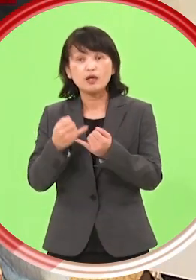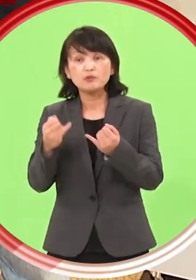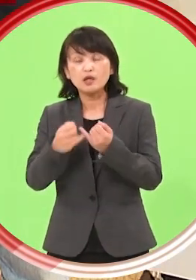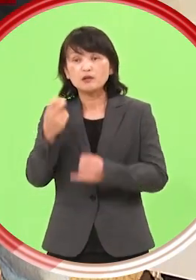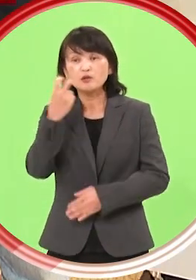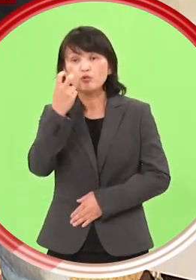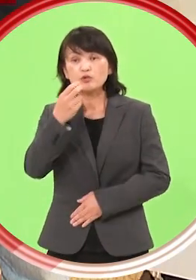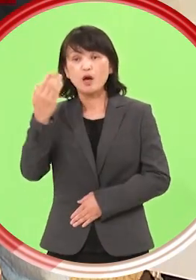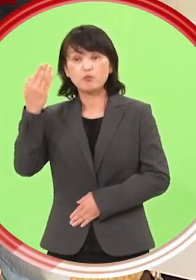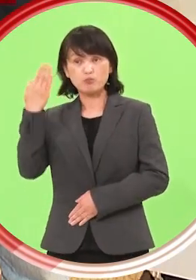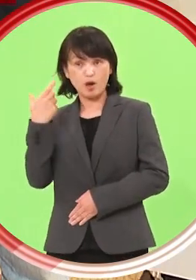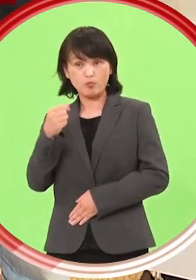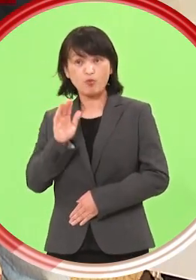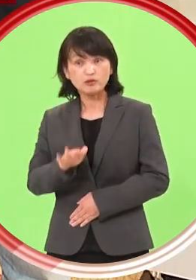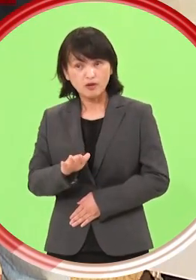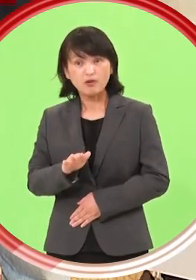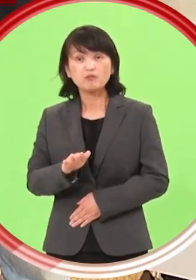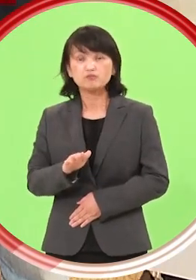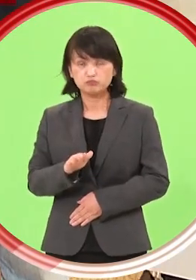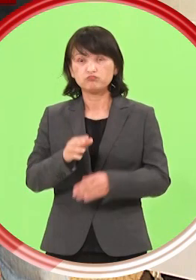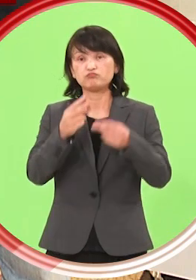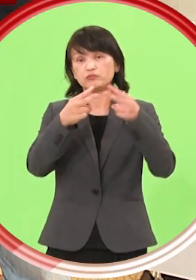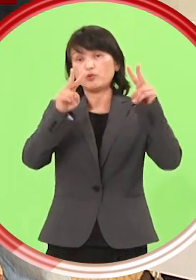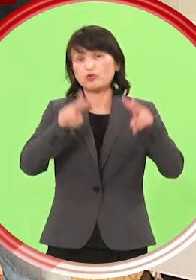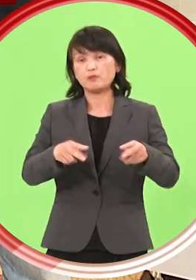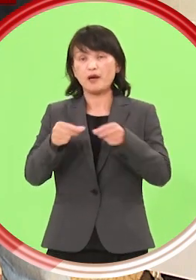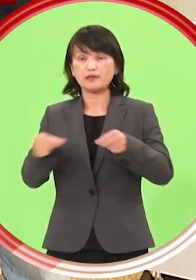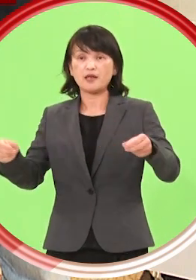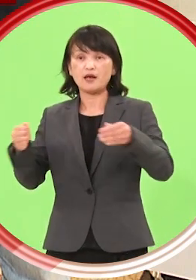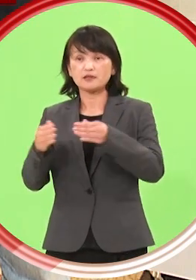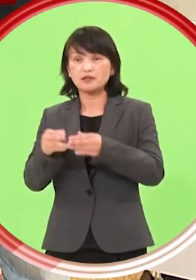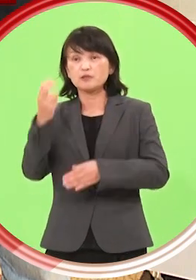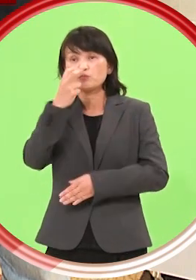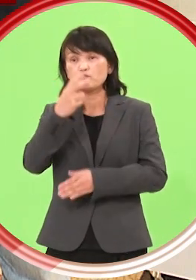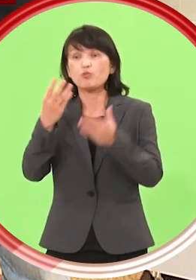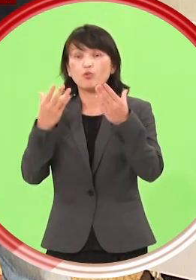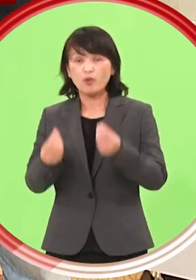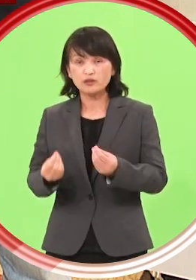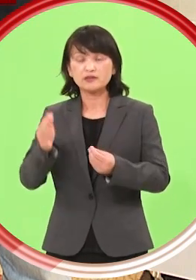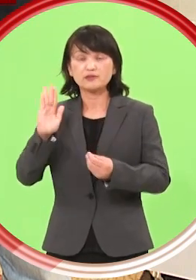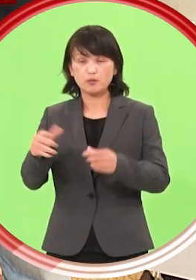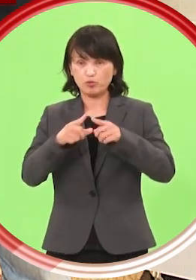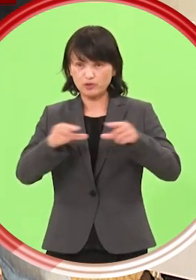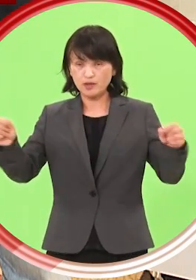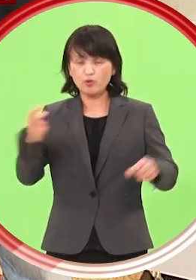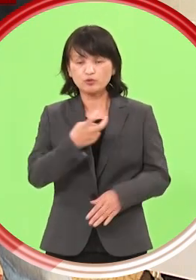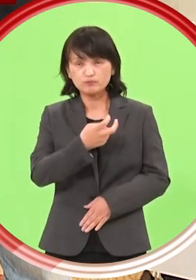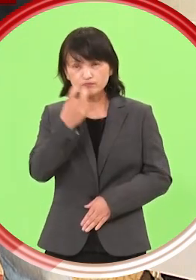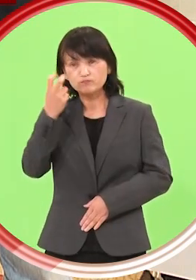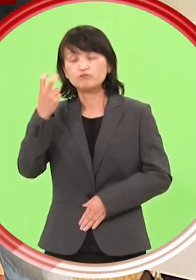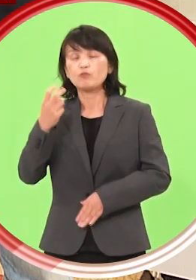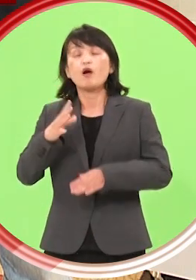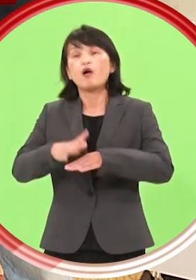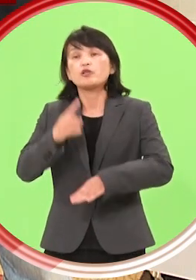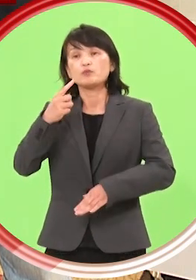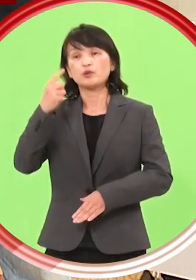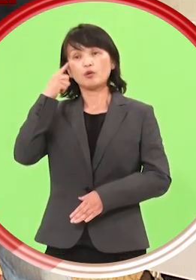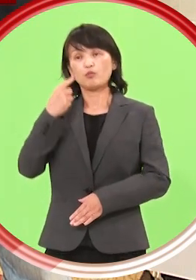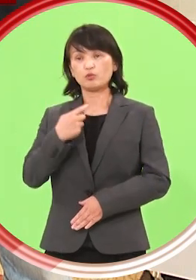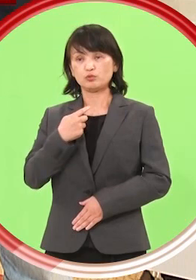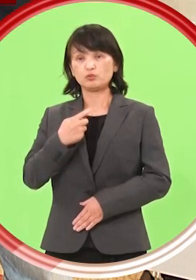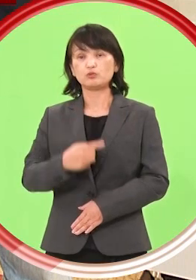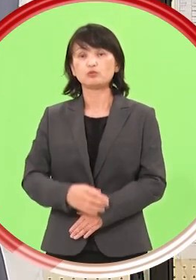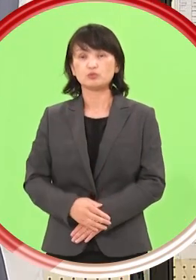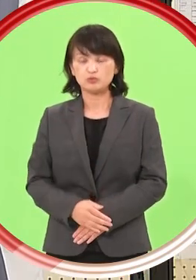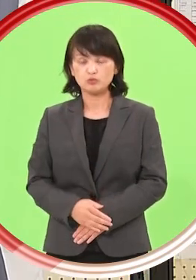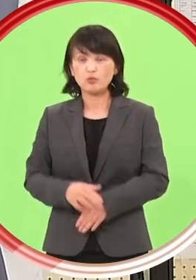こういった調査は過去に例がありますか？ 広島県と長崎県では調査が行われていましたが、全国規模での調査は私たちが初めてだと思います